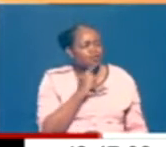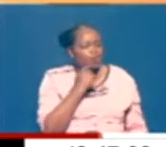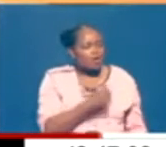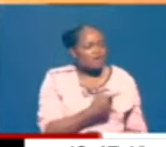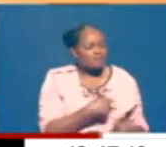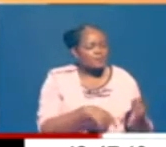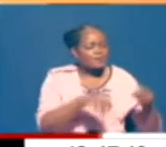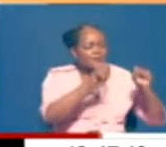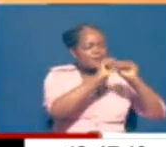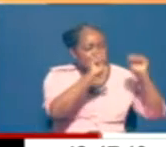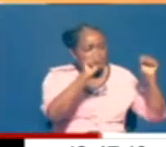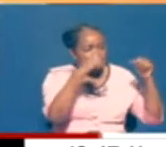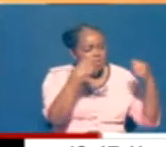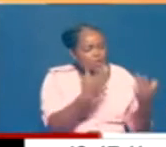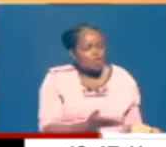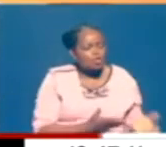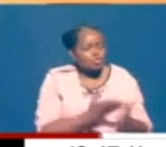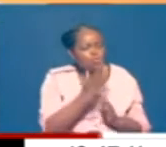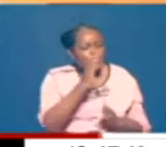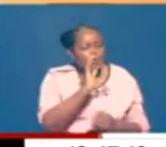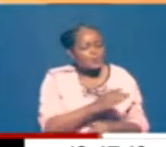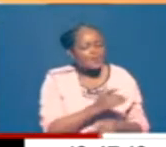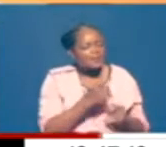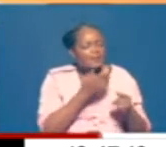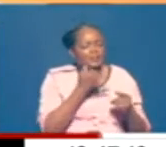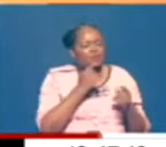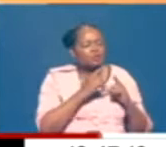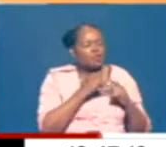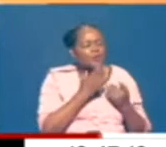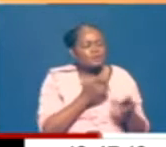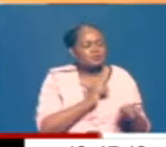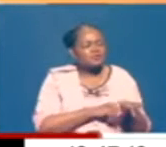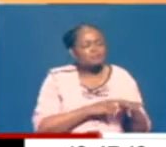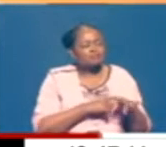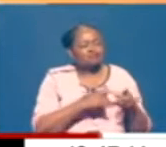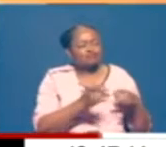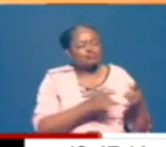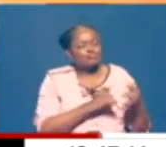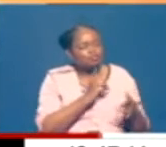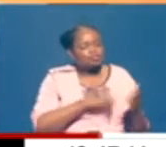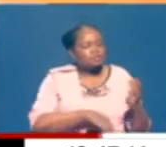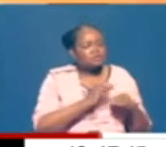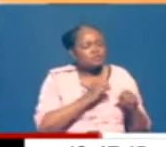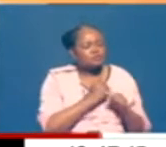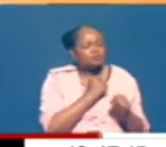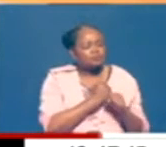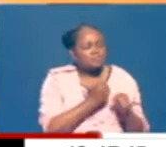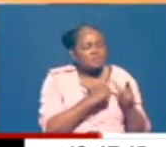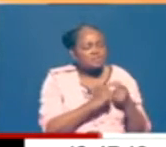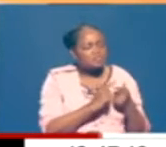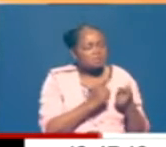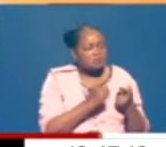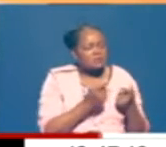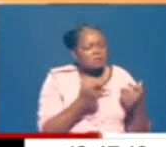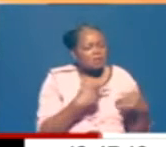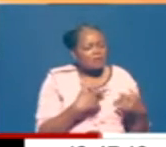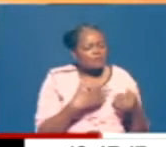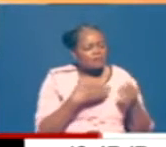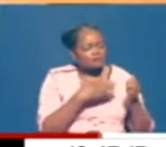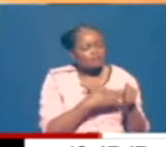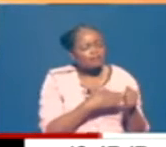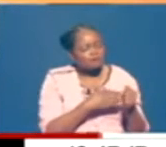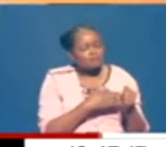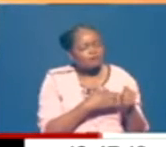rais ama kupitia kwa bunge. Hebu tuzungumze, unapoangalia sasa hivi uchaguzi unaelekea kukaribia, na ni kwamba kutakuwa na uongozi mpya,